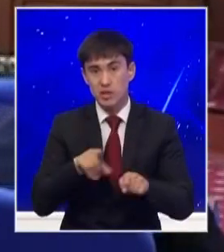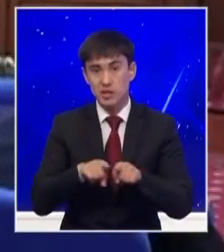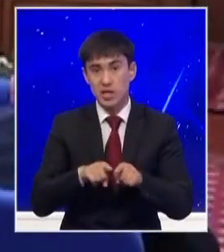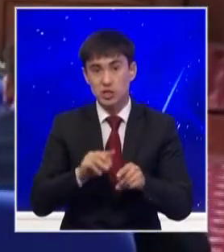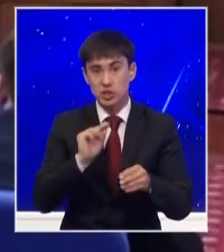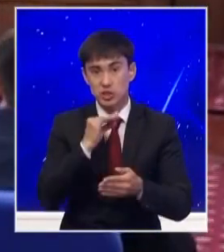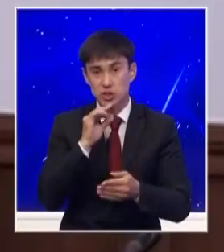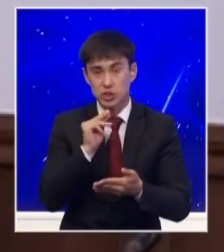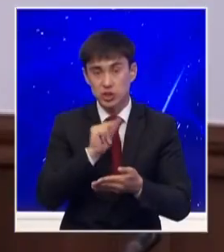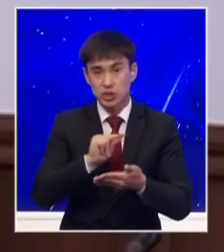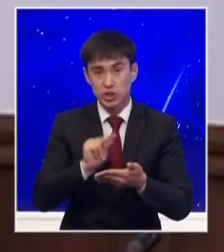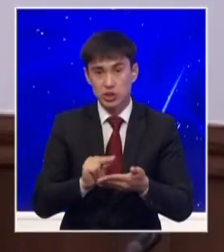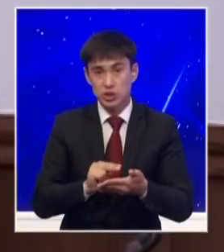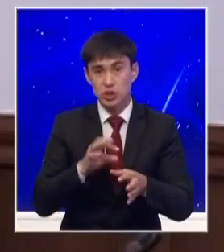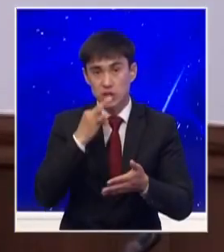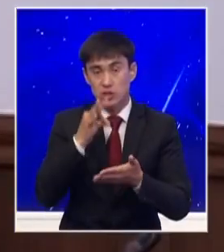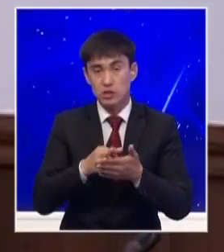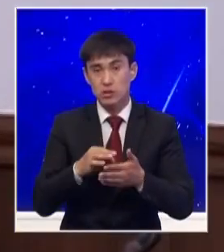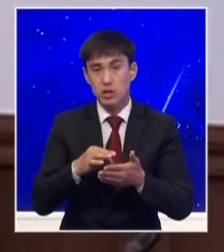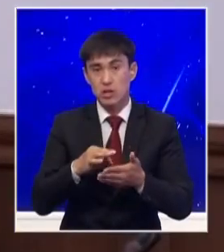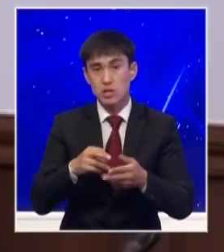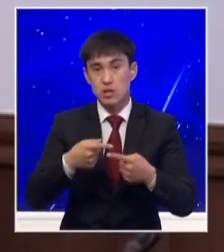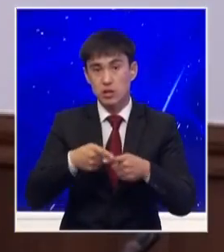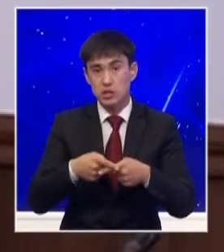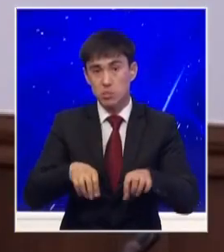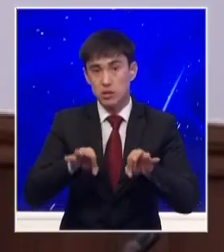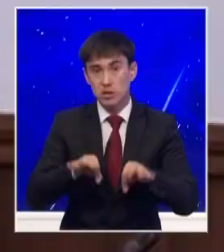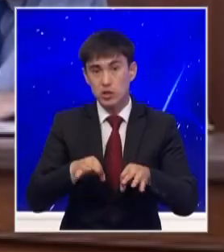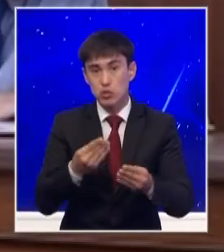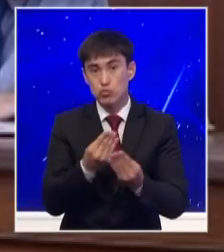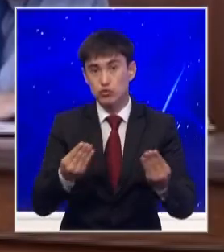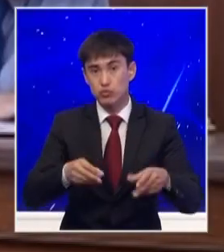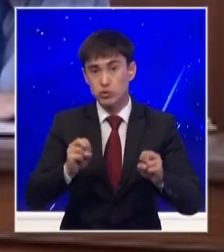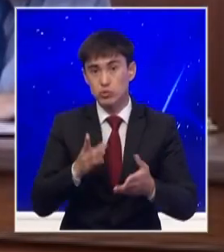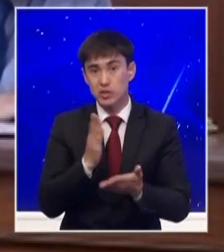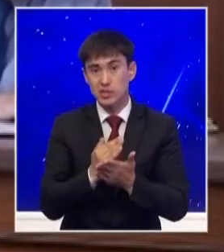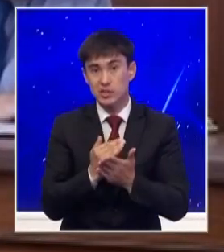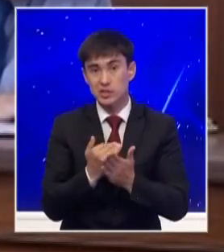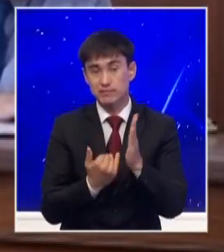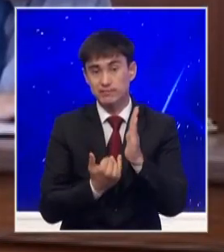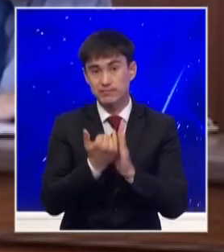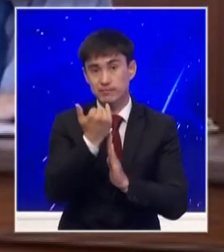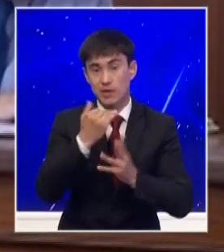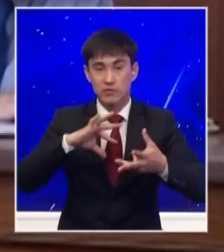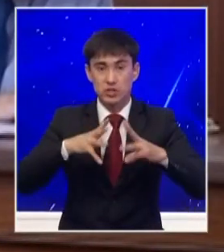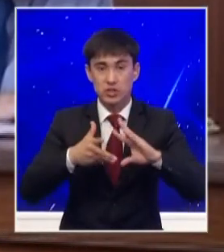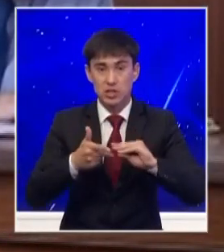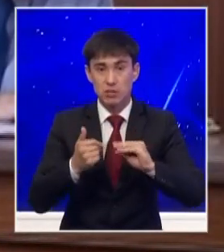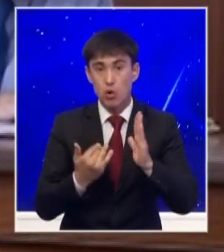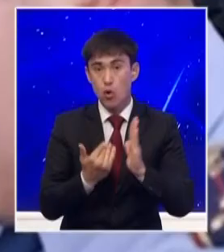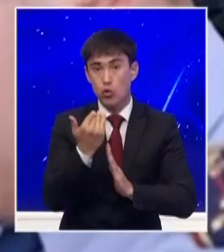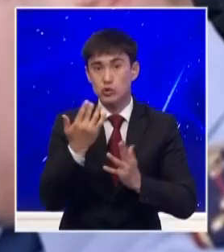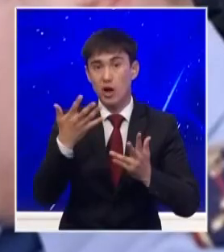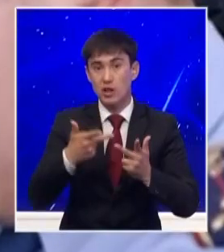были зачитаны доклады о транспортных и имущественных преступлениях. Статистика не радует. В целом отмечается